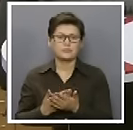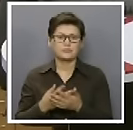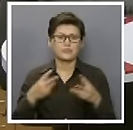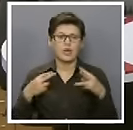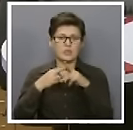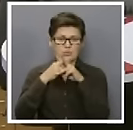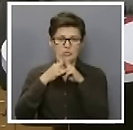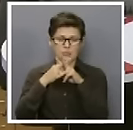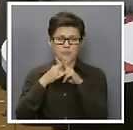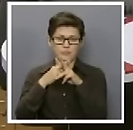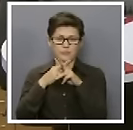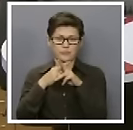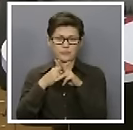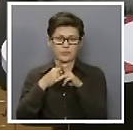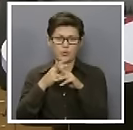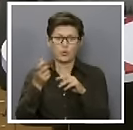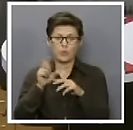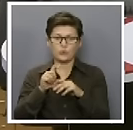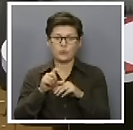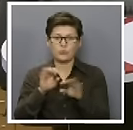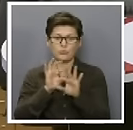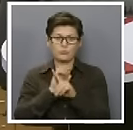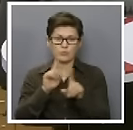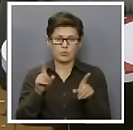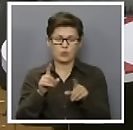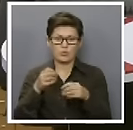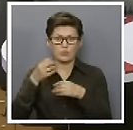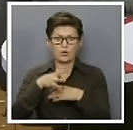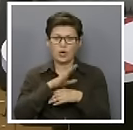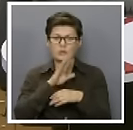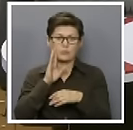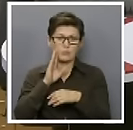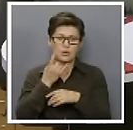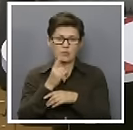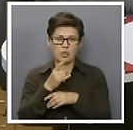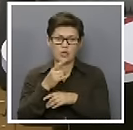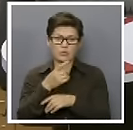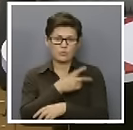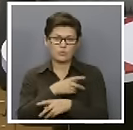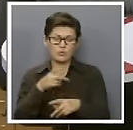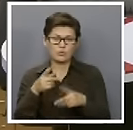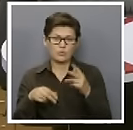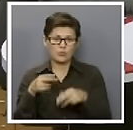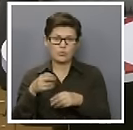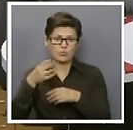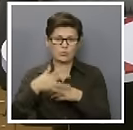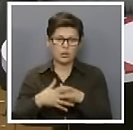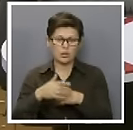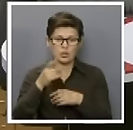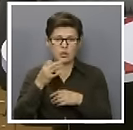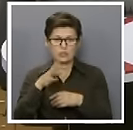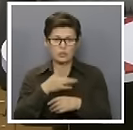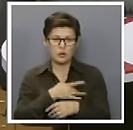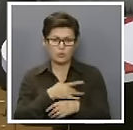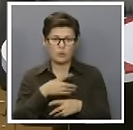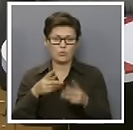Астана. Астанада өте керемет орталықтар бар. Ана мен бала, хирургиялық орталық, онкологиялық орталық, одан кейін жаңағы кардиологиялық орталық